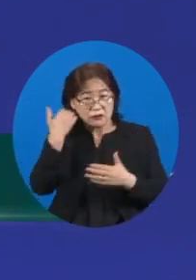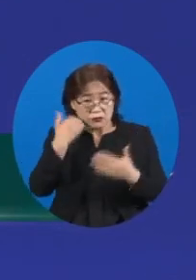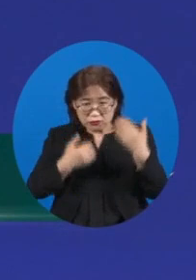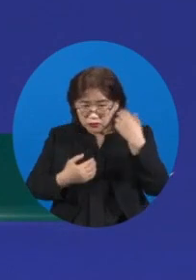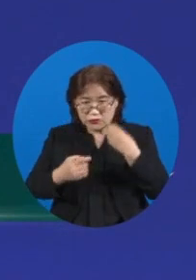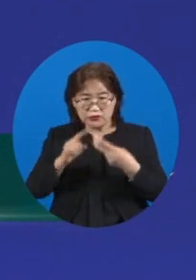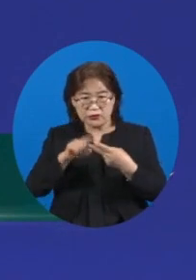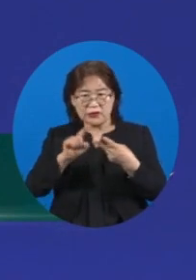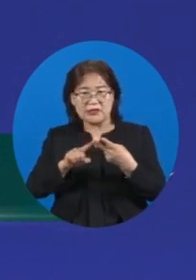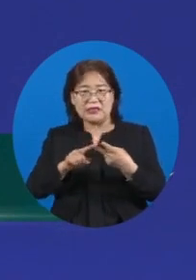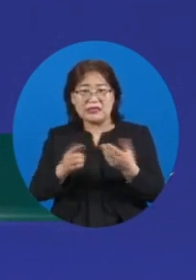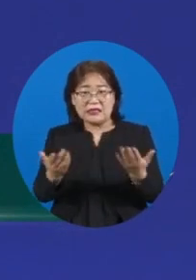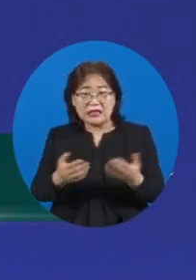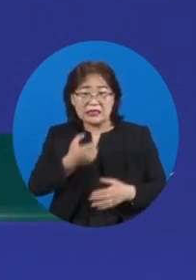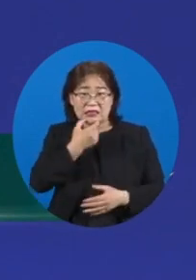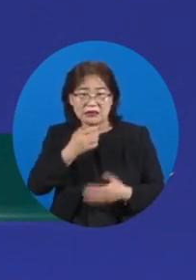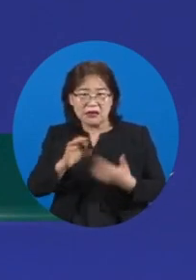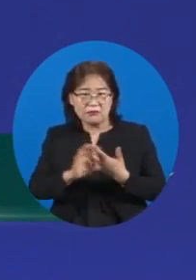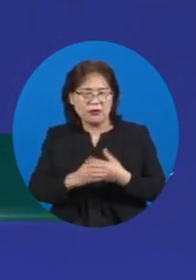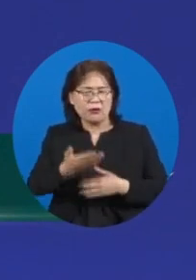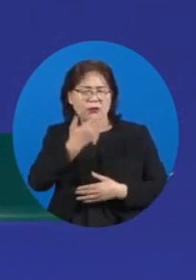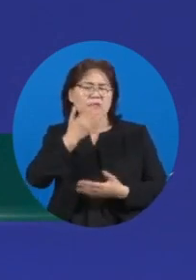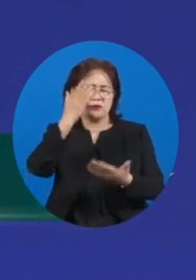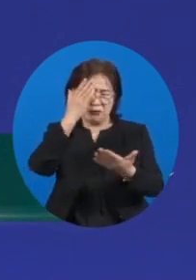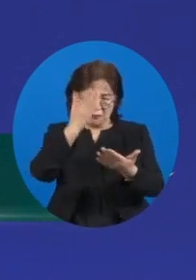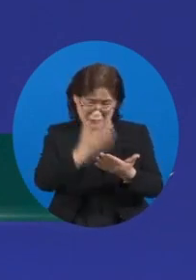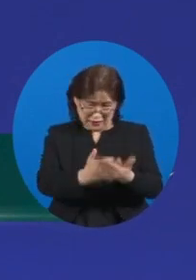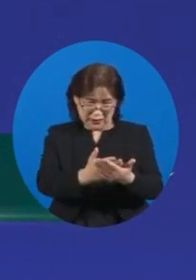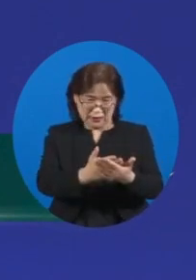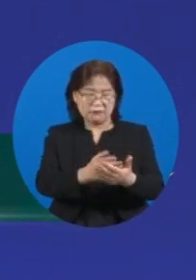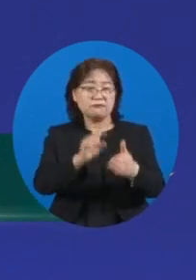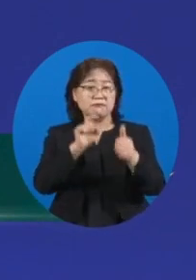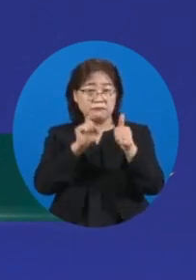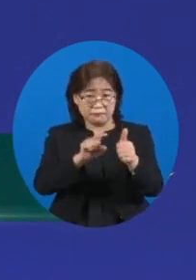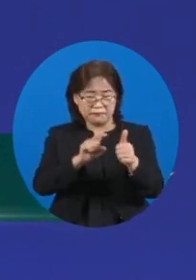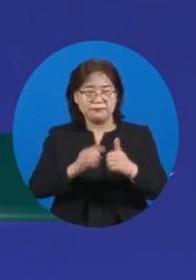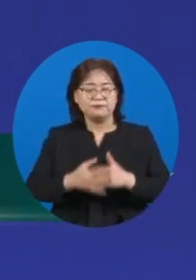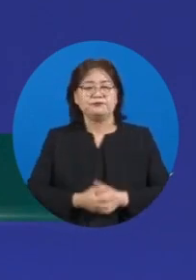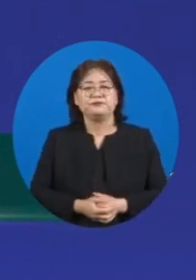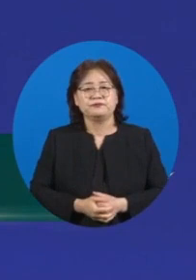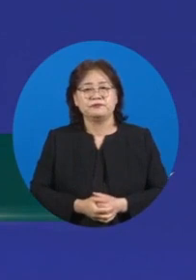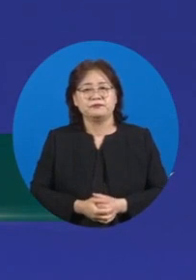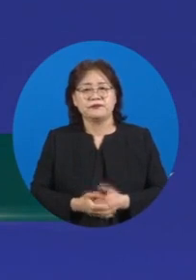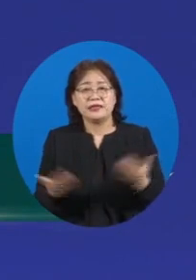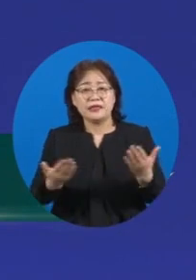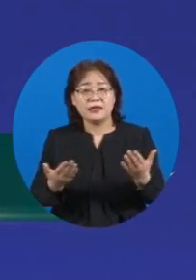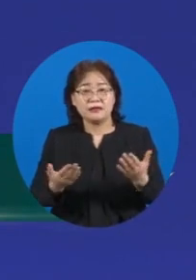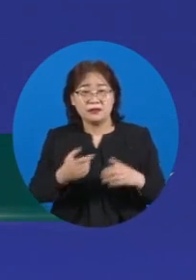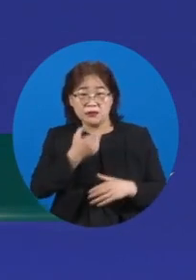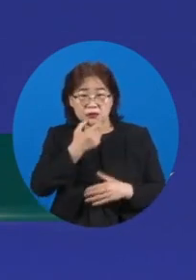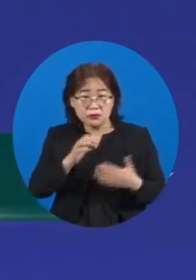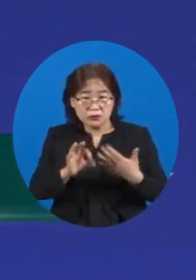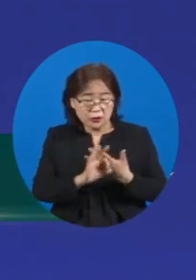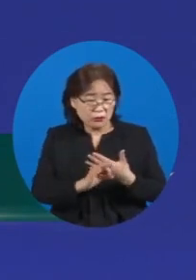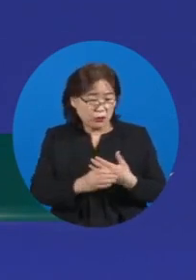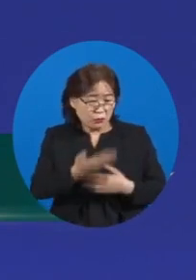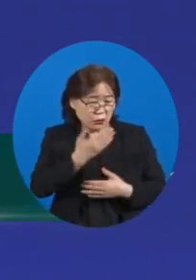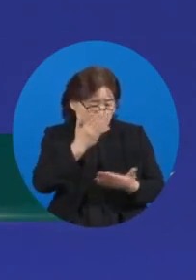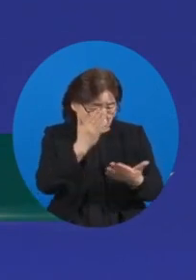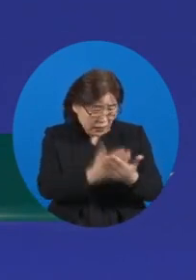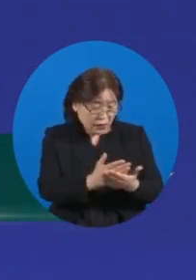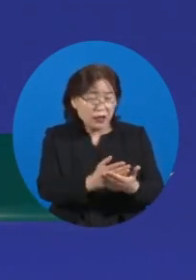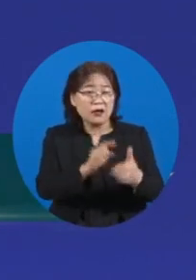일하기 싫어하거든 먹지도 말게 하라 예 일하기 싫거든 먹지 말라는 걸